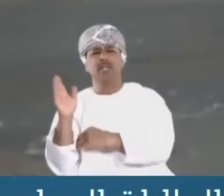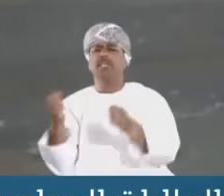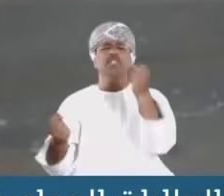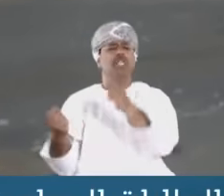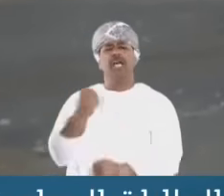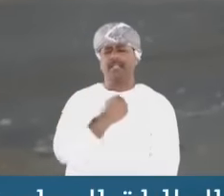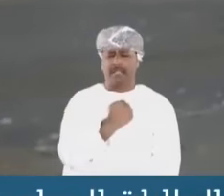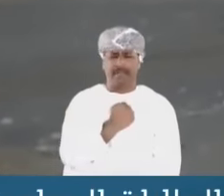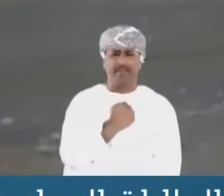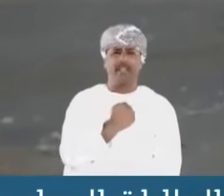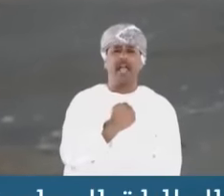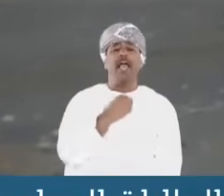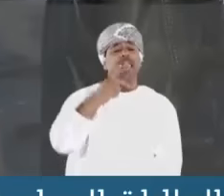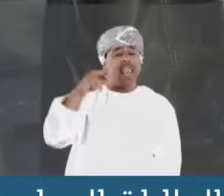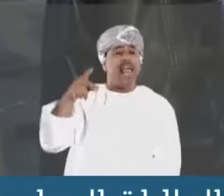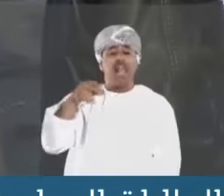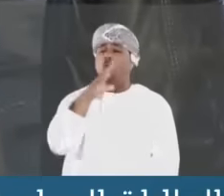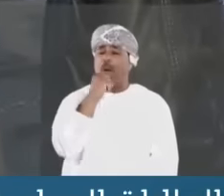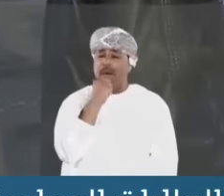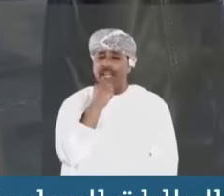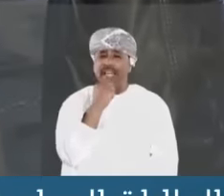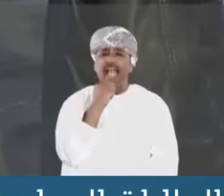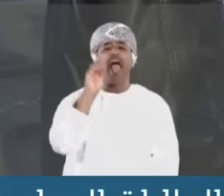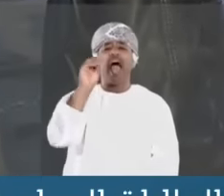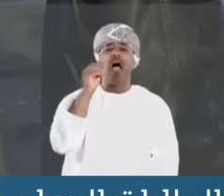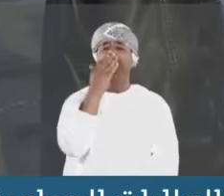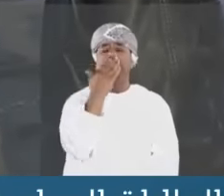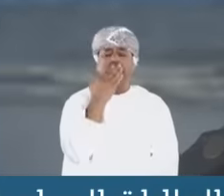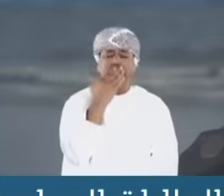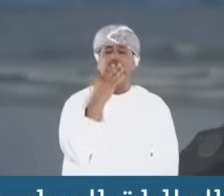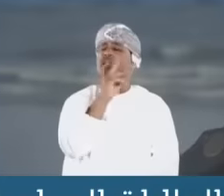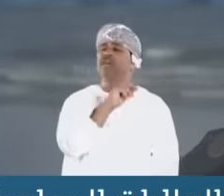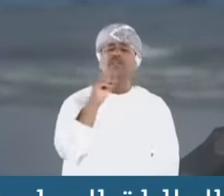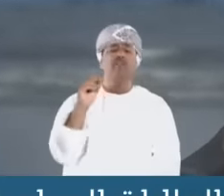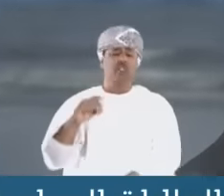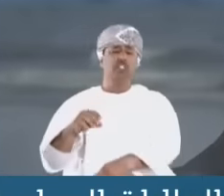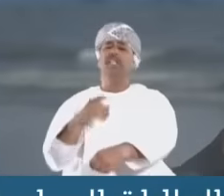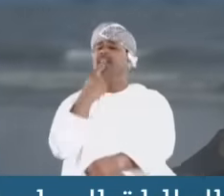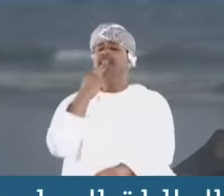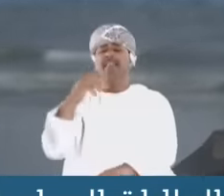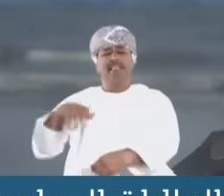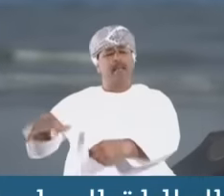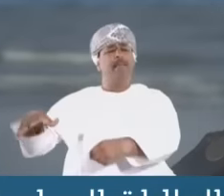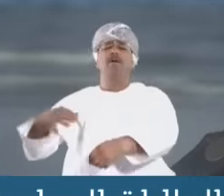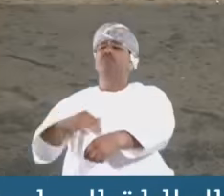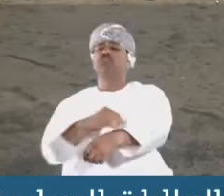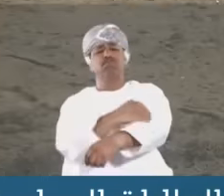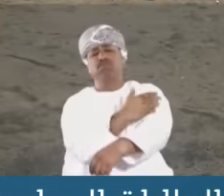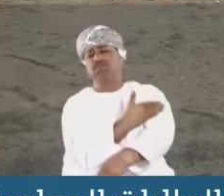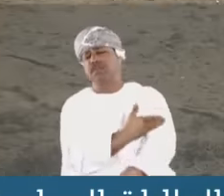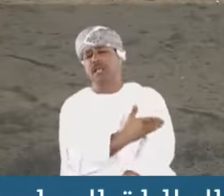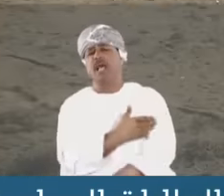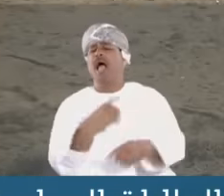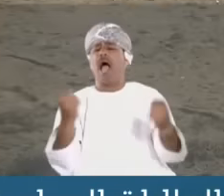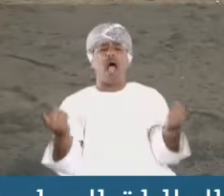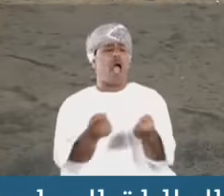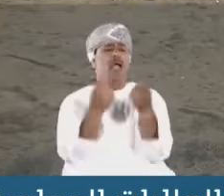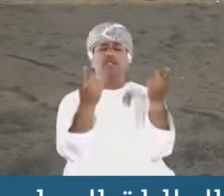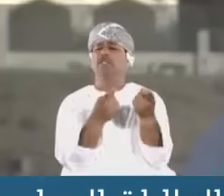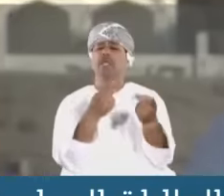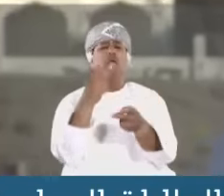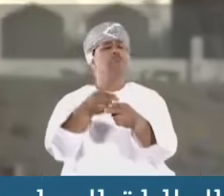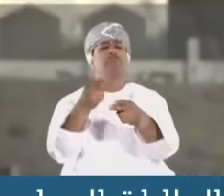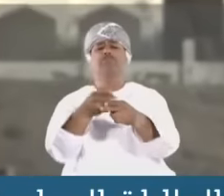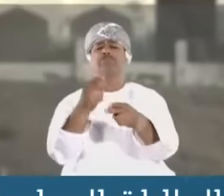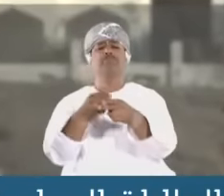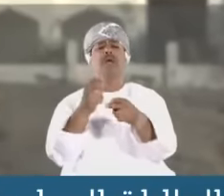سيارتي. هكذا هي اللهجة تجري على ألسنتهم مجرى الدم في العروق، وبتلقائية يتحدث هؤلاء